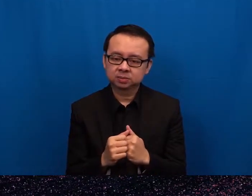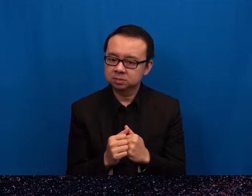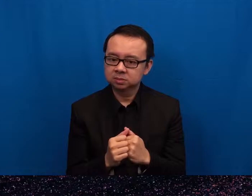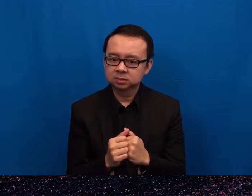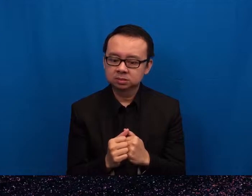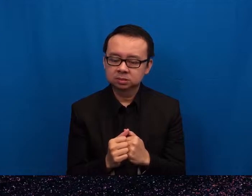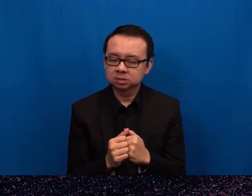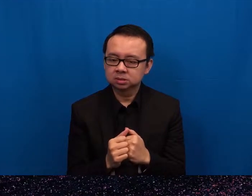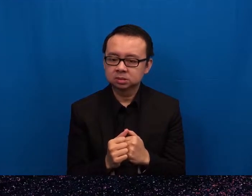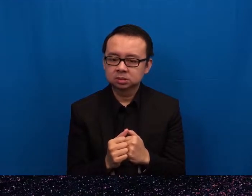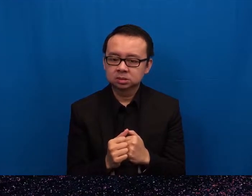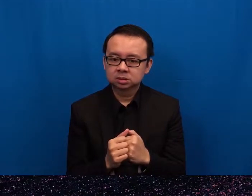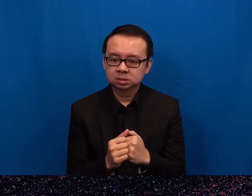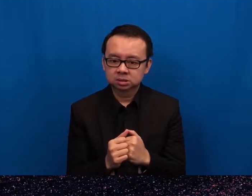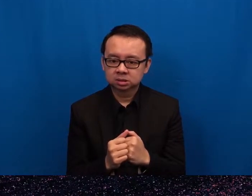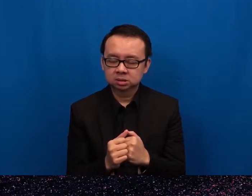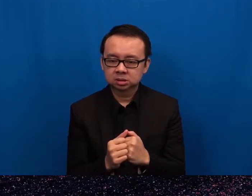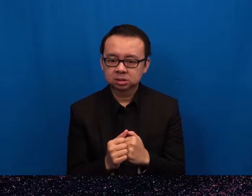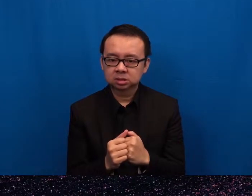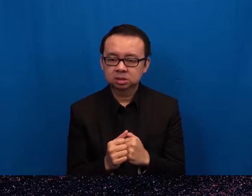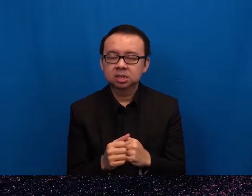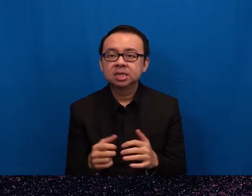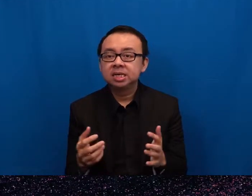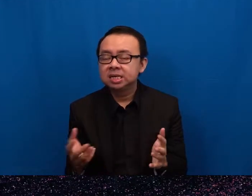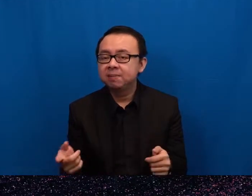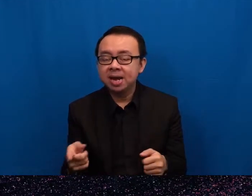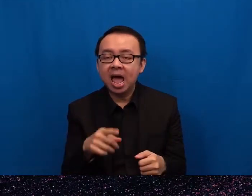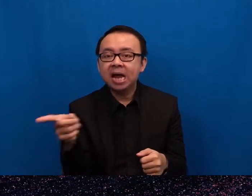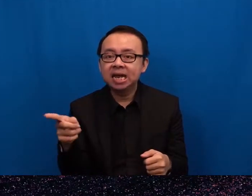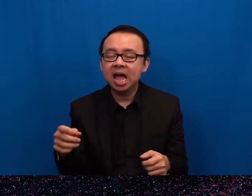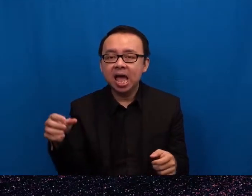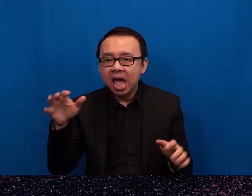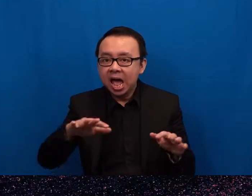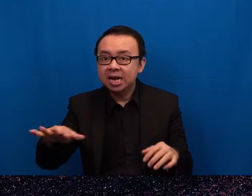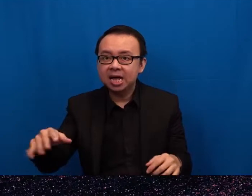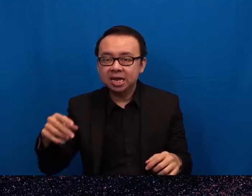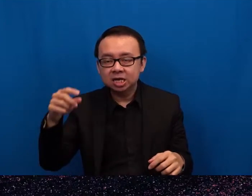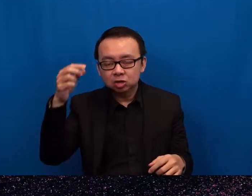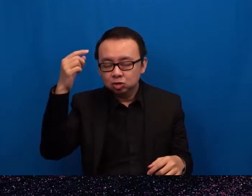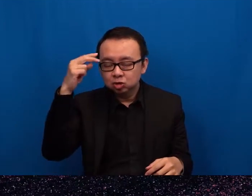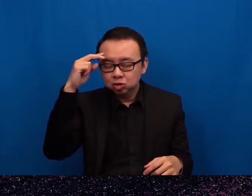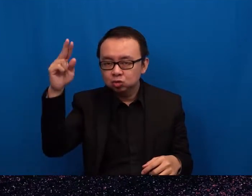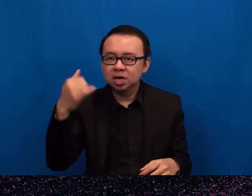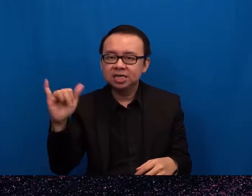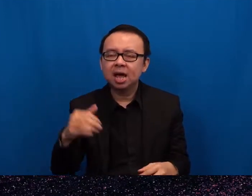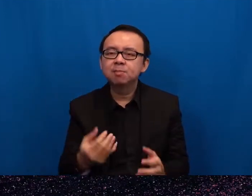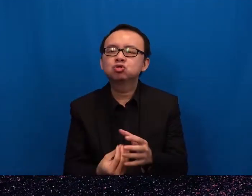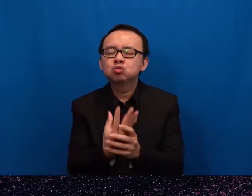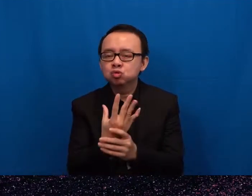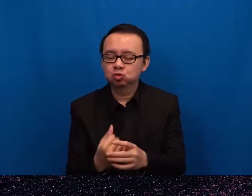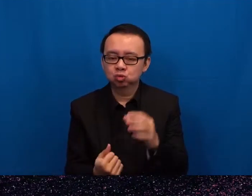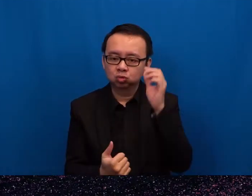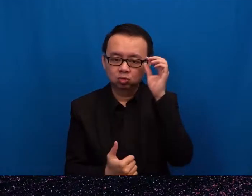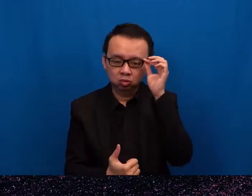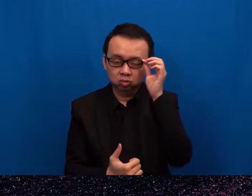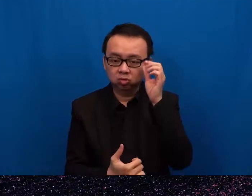diurapi. Di mana ada sekelompok anak-anak Tuhan yang bertumbuh dan semakin terang benderang hingga rembang tengah hari. Maka gerbang neraka